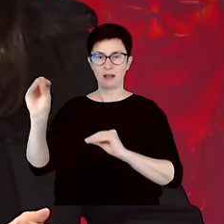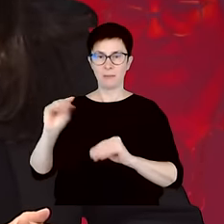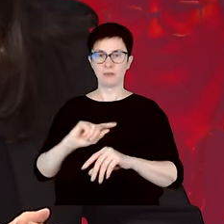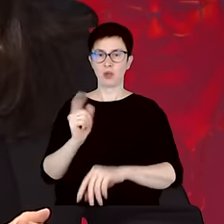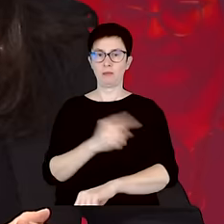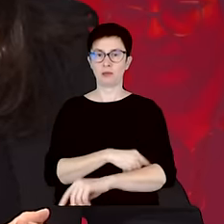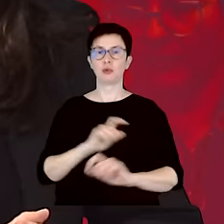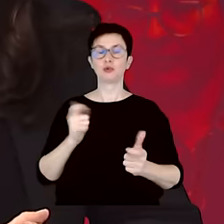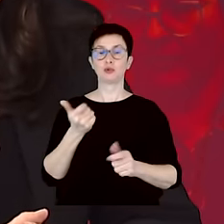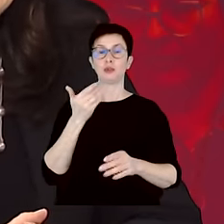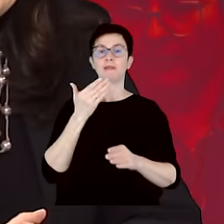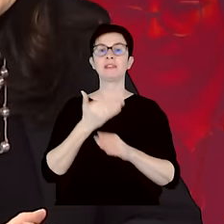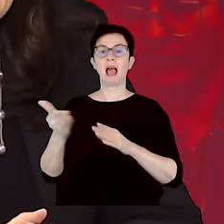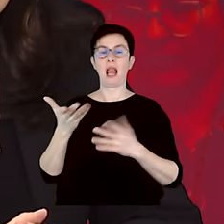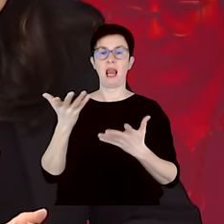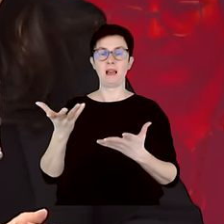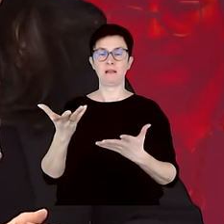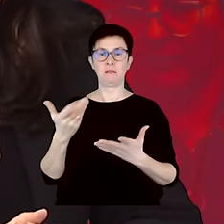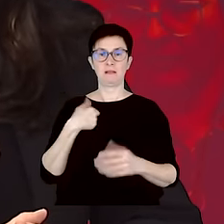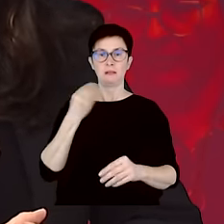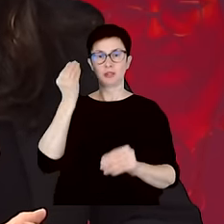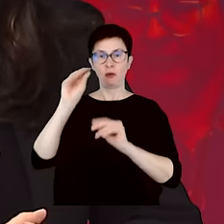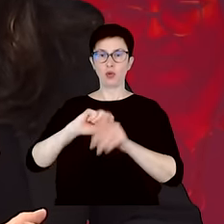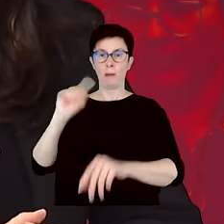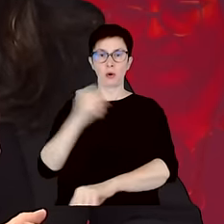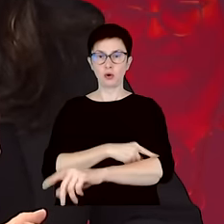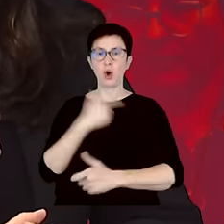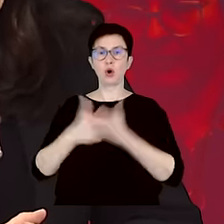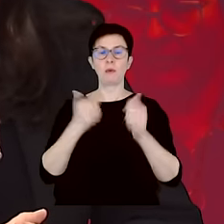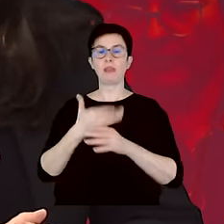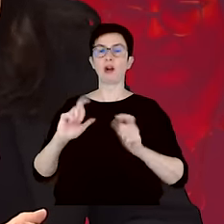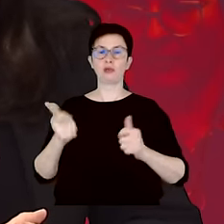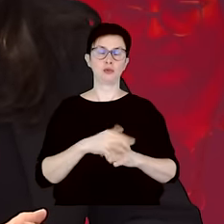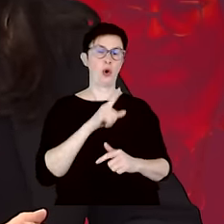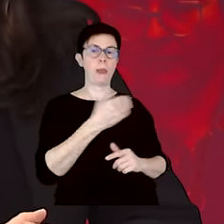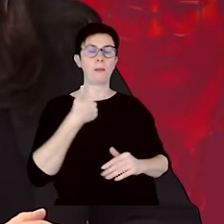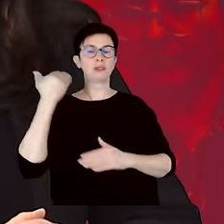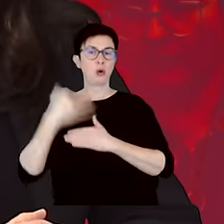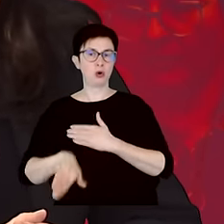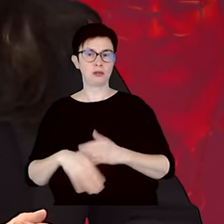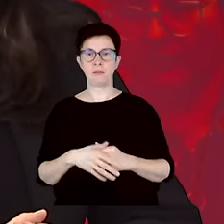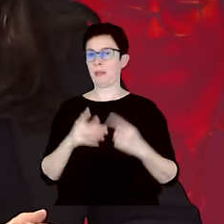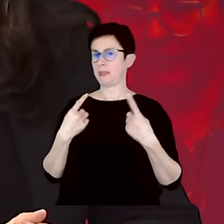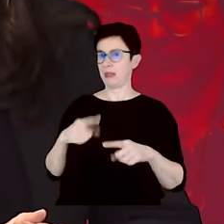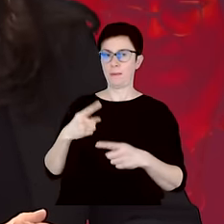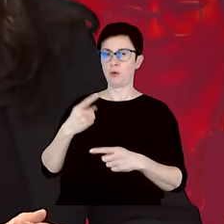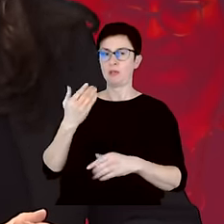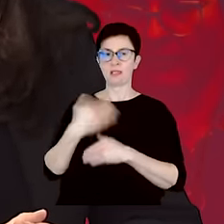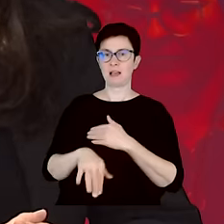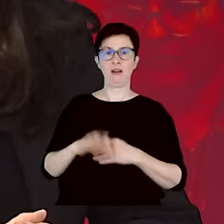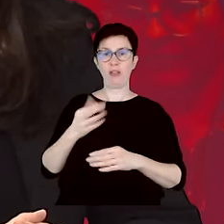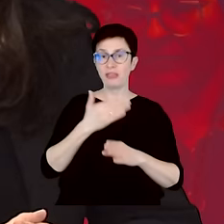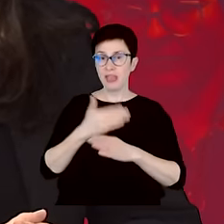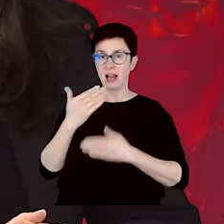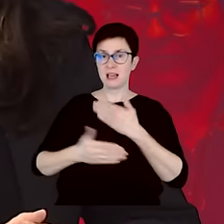się dzieje z tymi śledztwami. I z tego, co wiem, to zostały po prostu zakończone te śledztwa. Nie zostały zakończone. Ale to jest osobny, w tej chwili toczą się wątek. Dalej, bo jedna